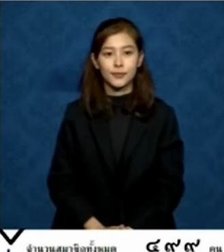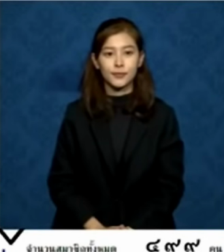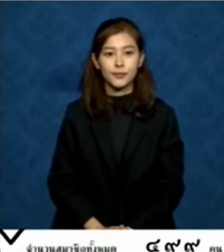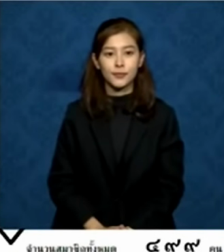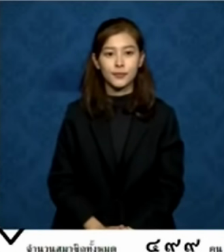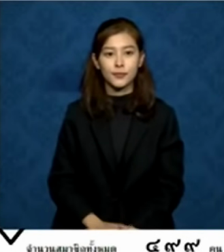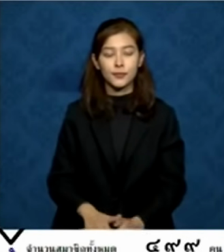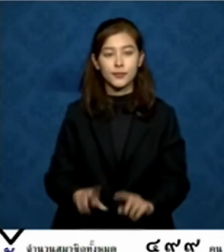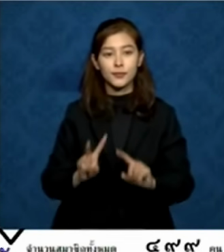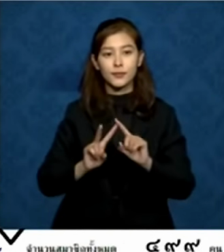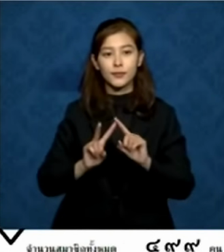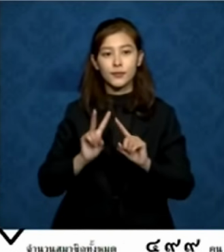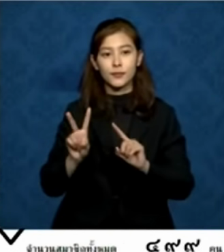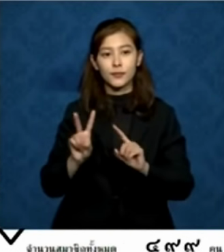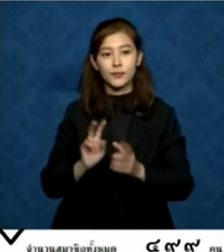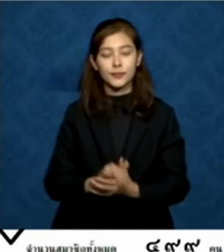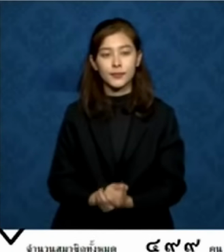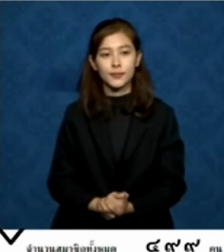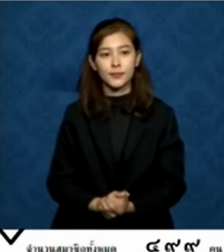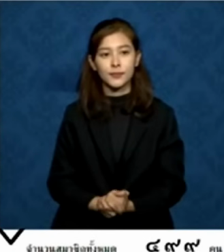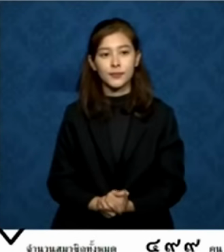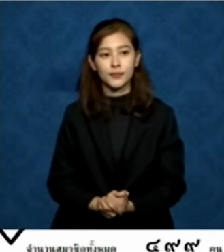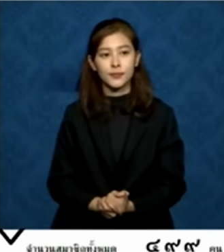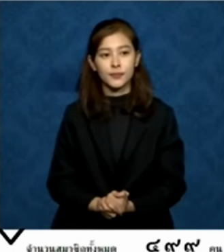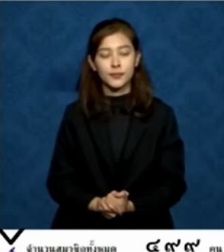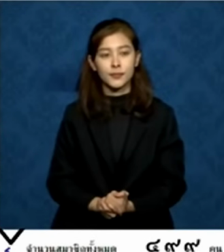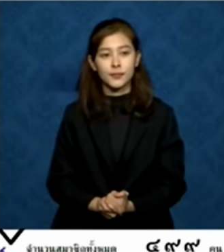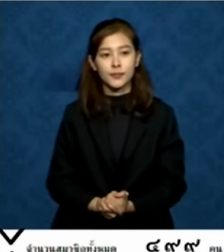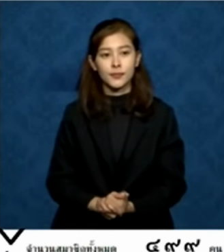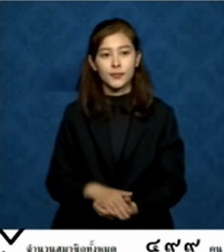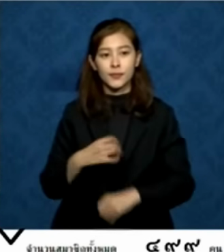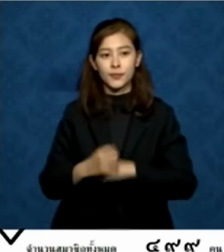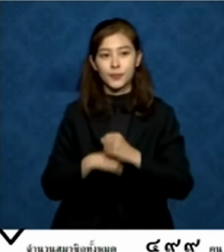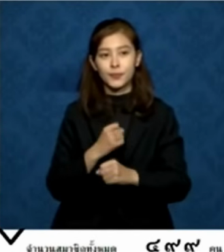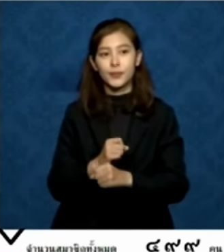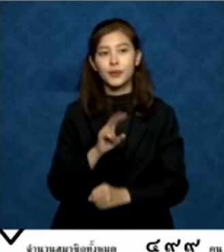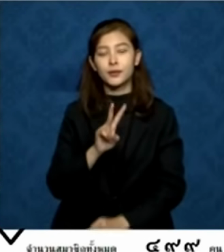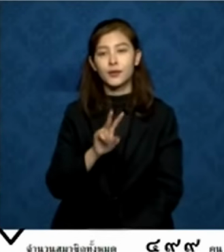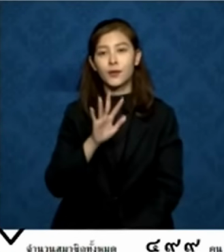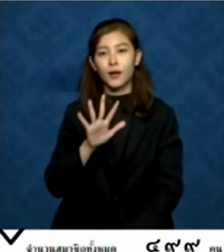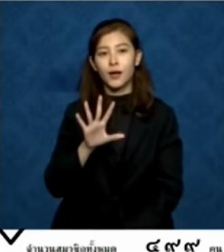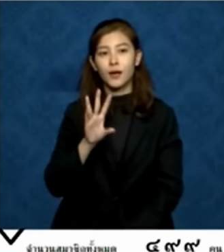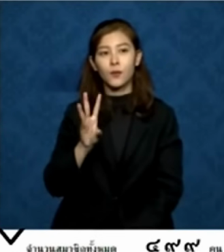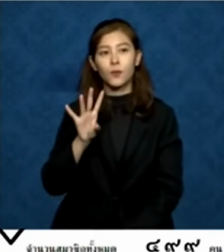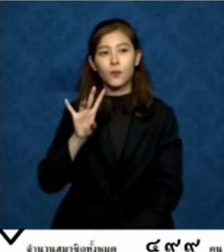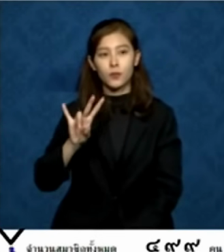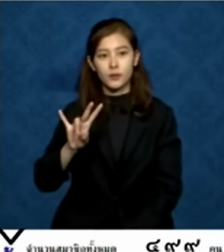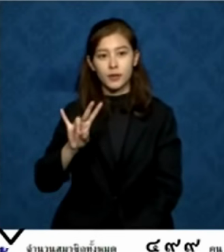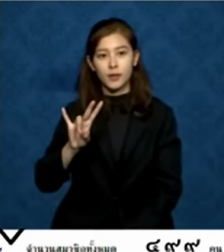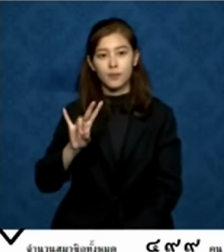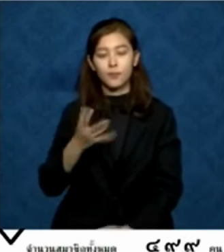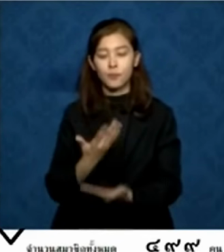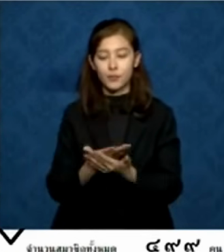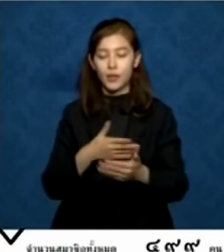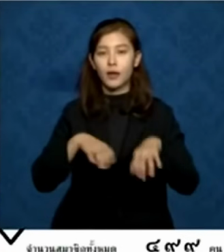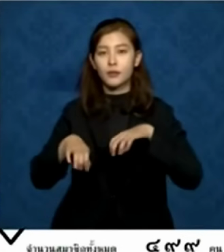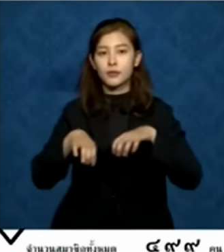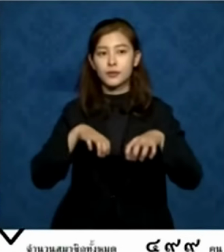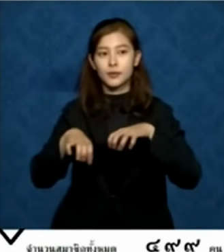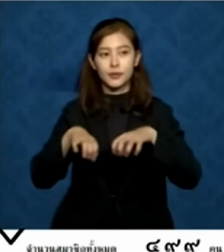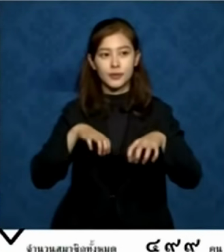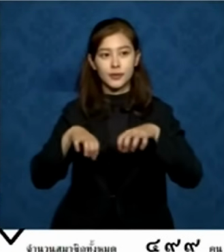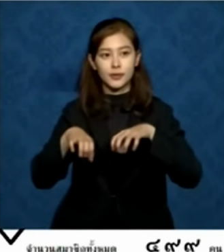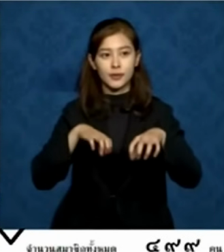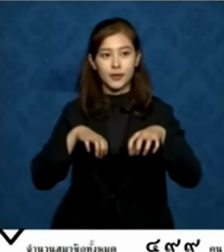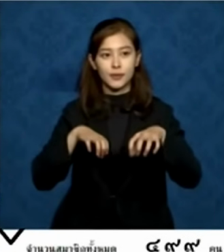ข้อ 2งบประมาณรายจ่ายประจำปีงบประมาณ 2,567 จำแนกตามยุทธศาสตร์การจัดสรรงบประมาณยุทธศาสตร์การจั